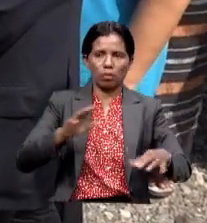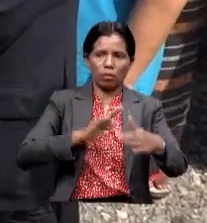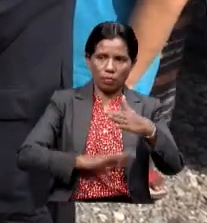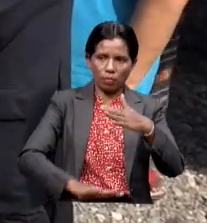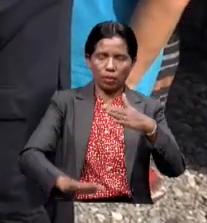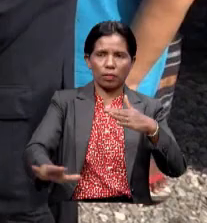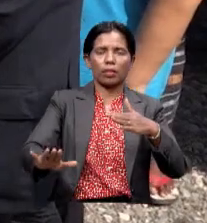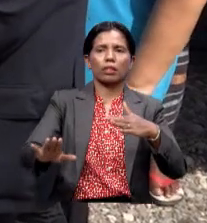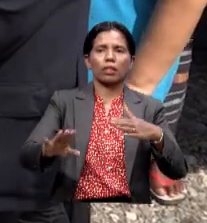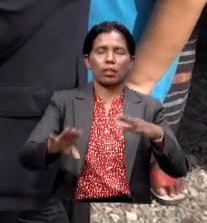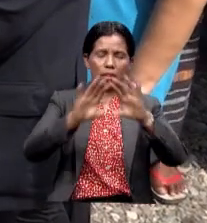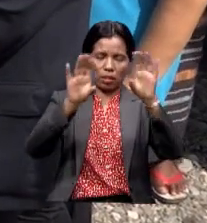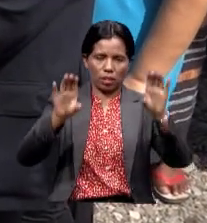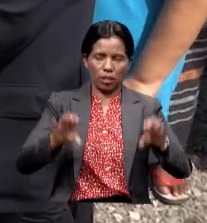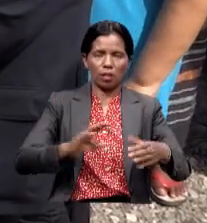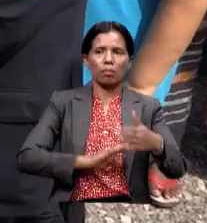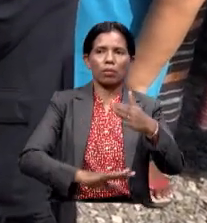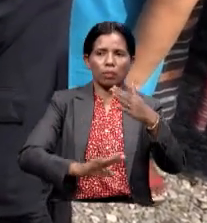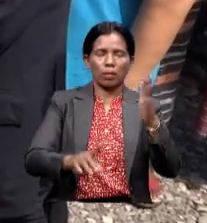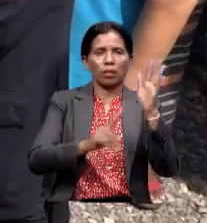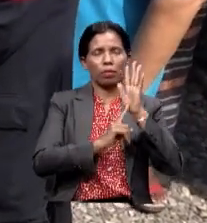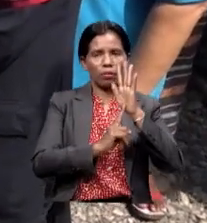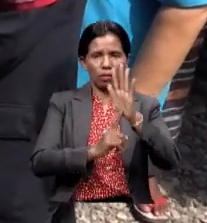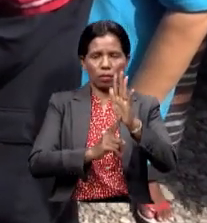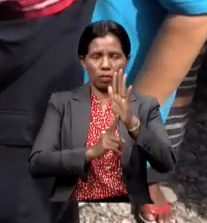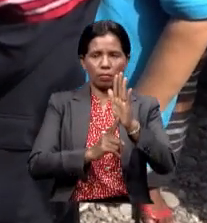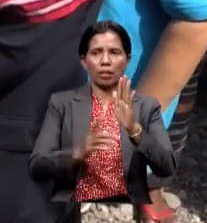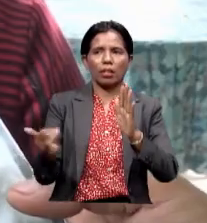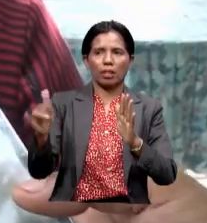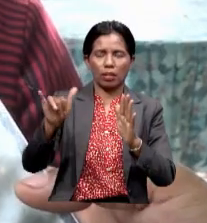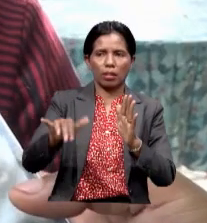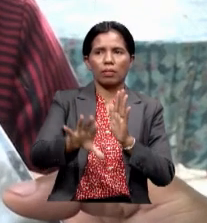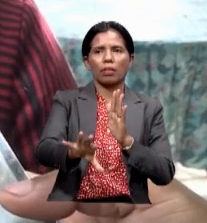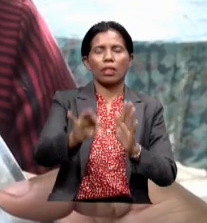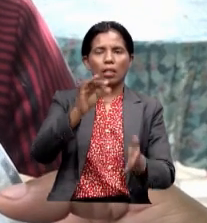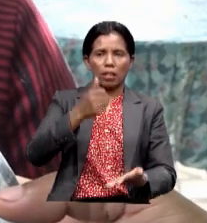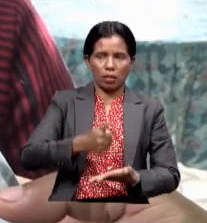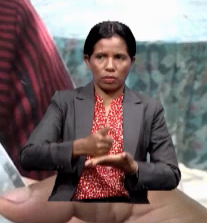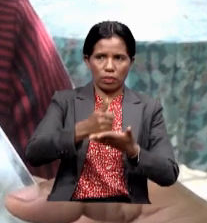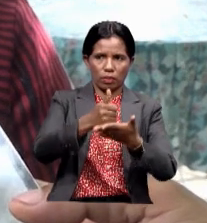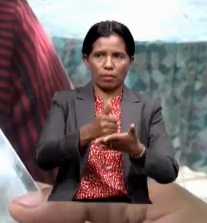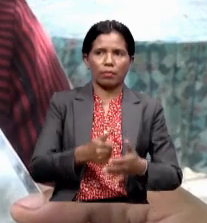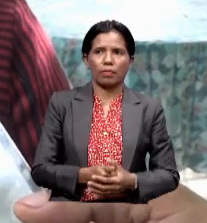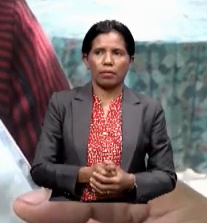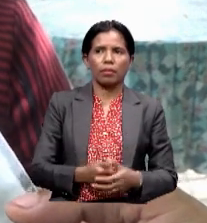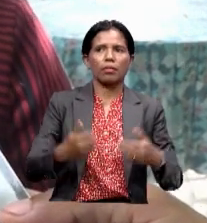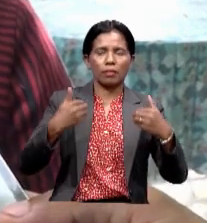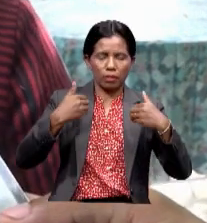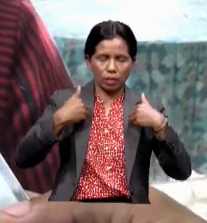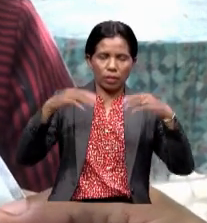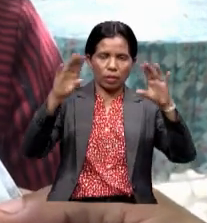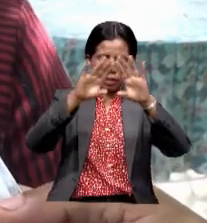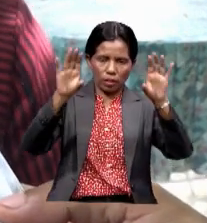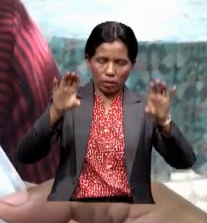ne serti dang moris ne mak se hatu dun bania par ne tu hetan azuru serne subsidu serne ni hona serti dang